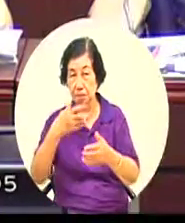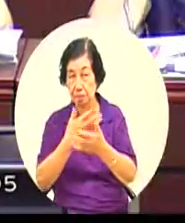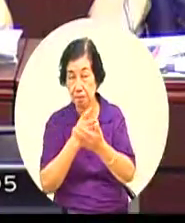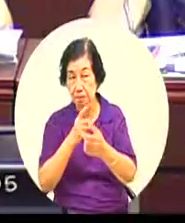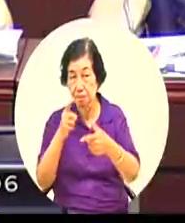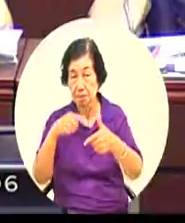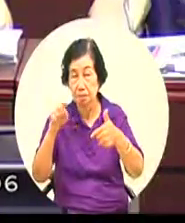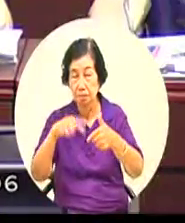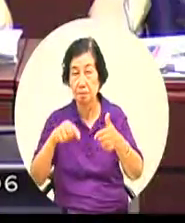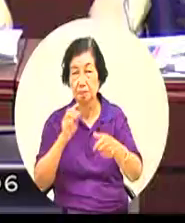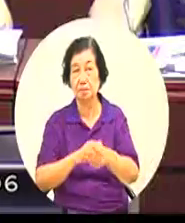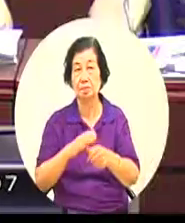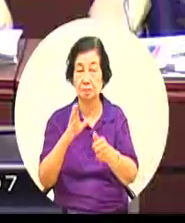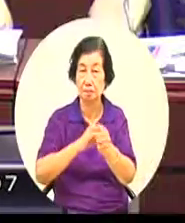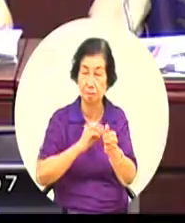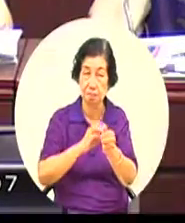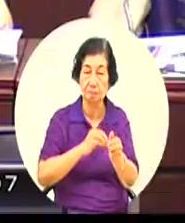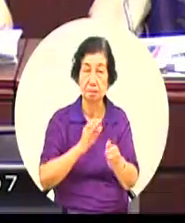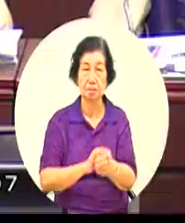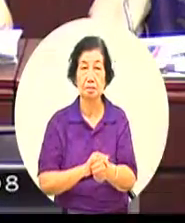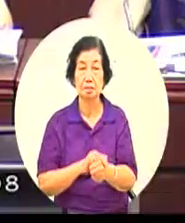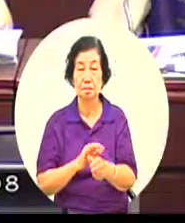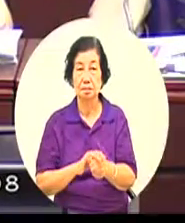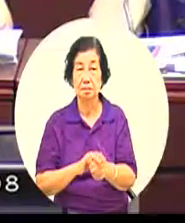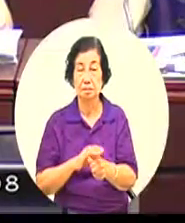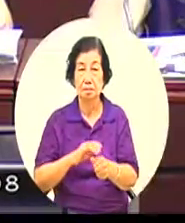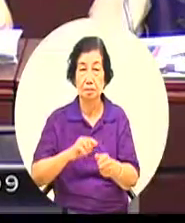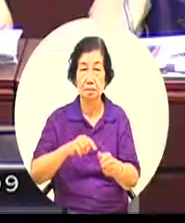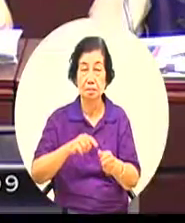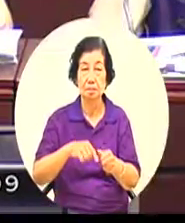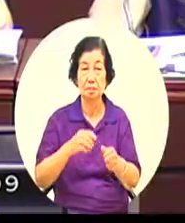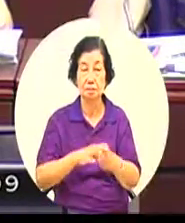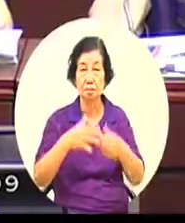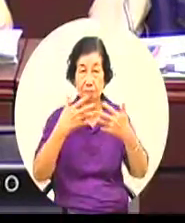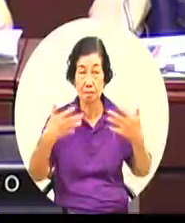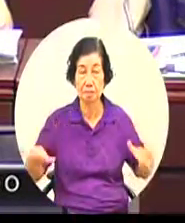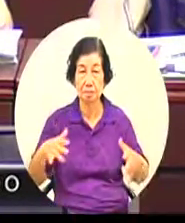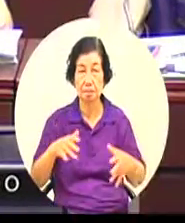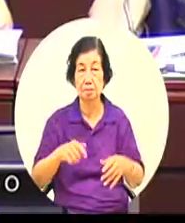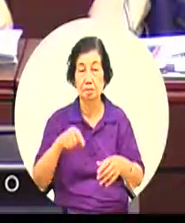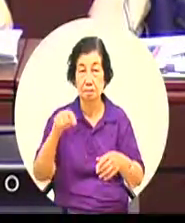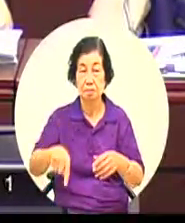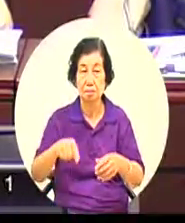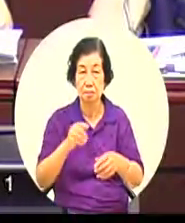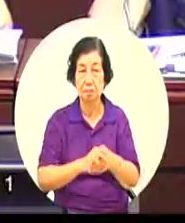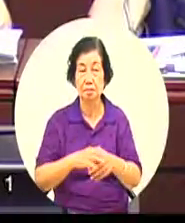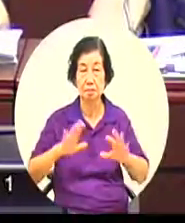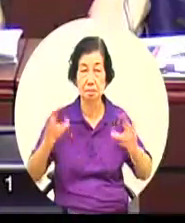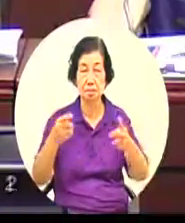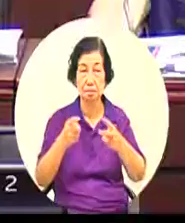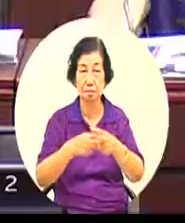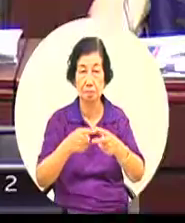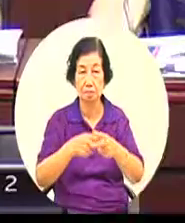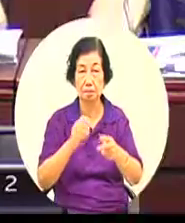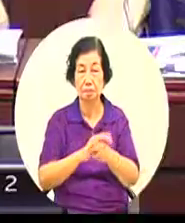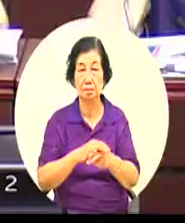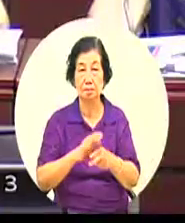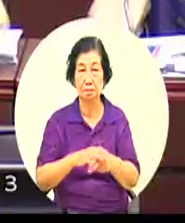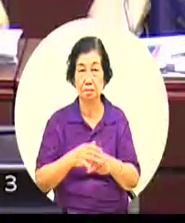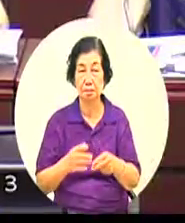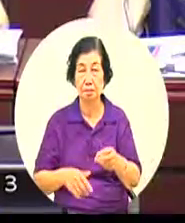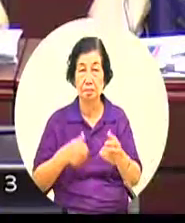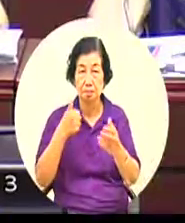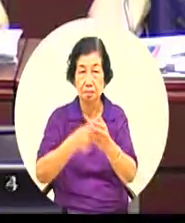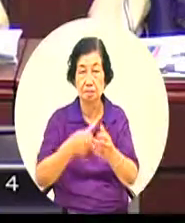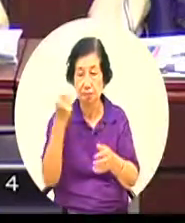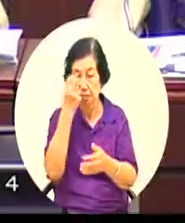界也少有的。那另外就是张桑国小跟多纳国小试办计划呢，我们很快就要进入审查了。那